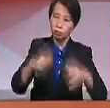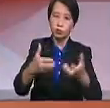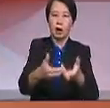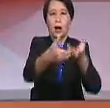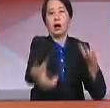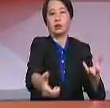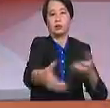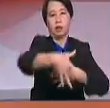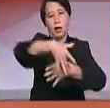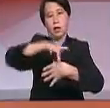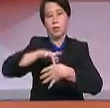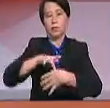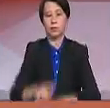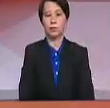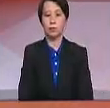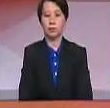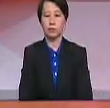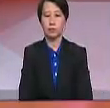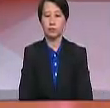sejak daripada awal lagi.